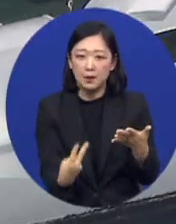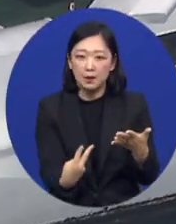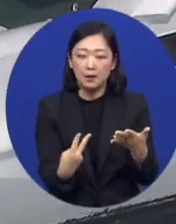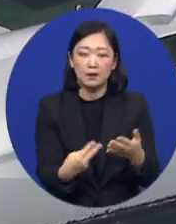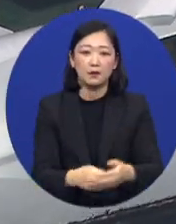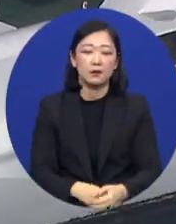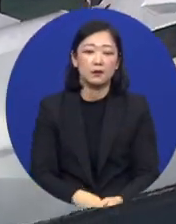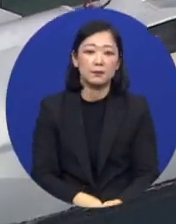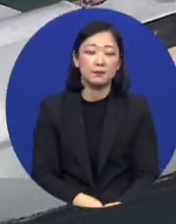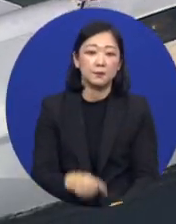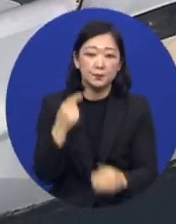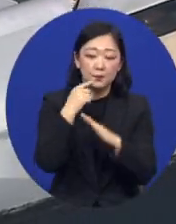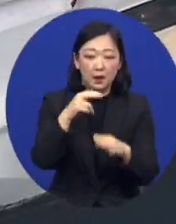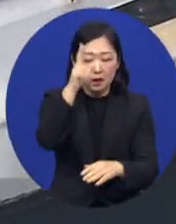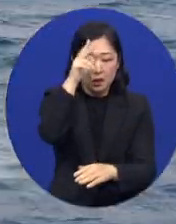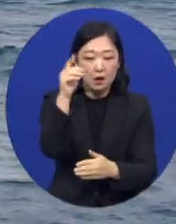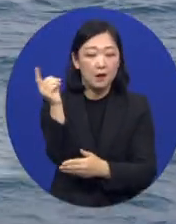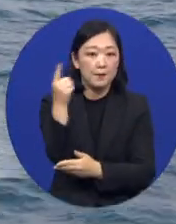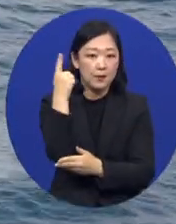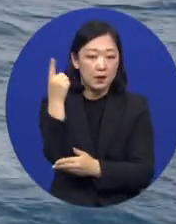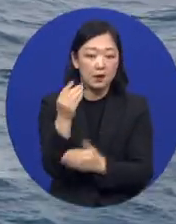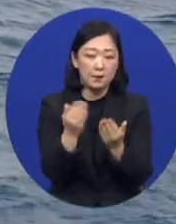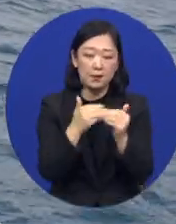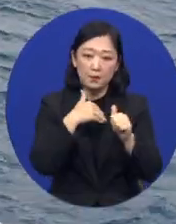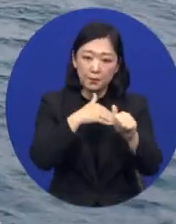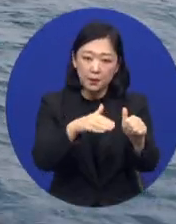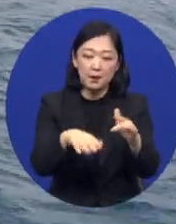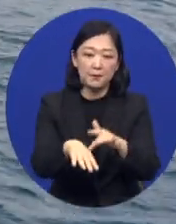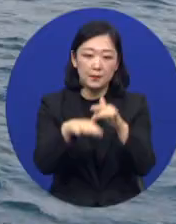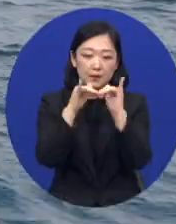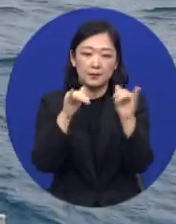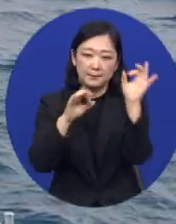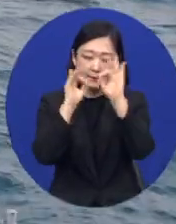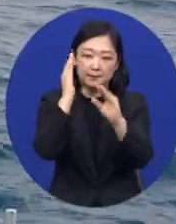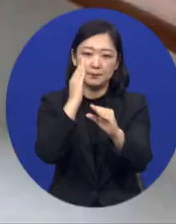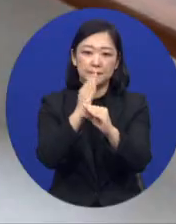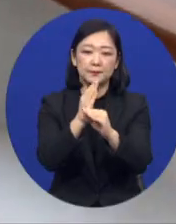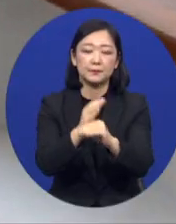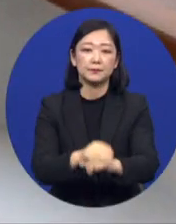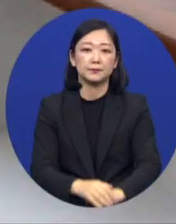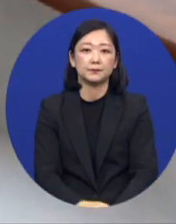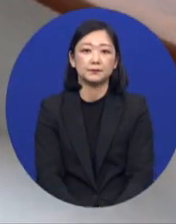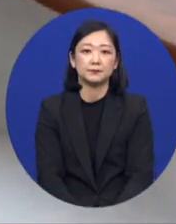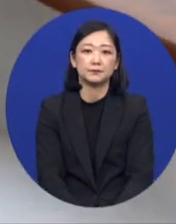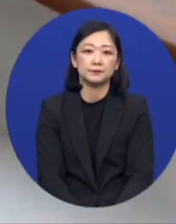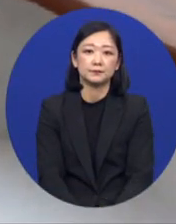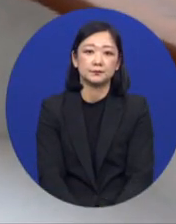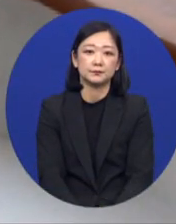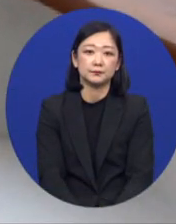접수됐습니다. 해경은 헬기와 함정 등을 동원해 실종 선원을 찾고 있습니다.